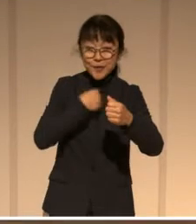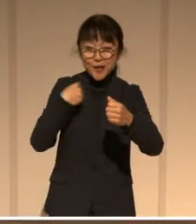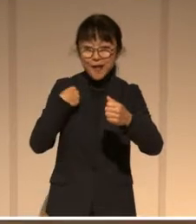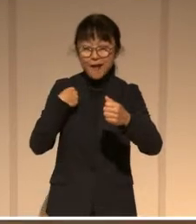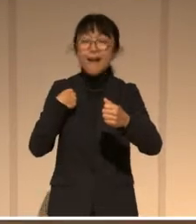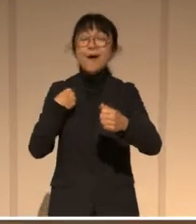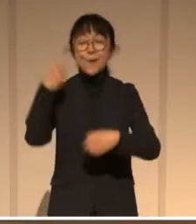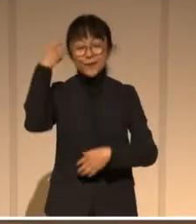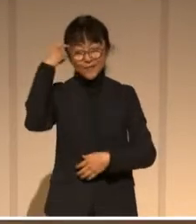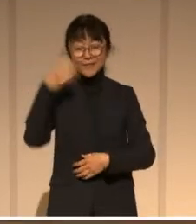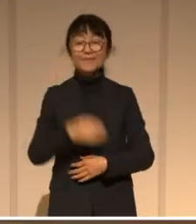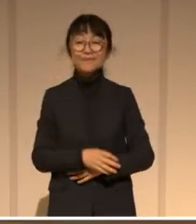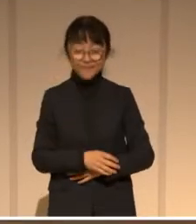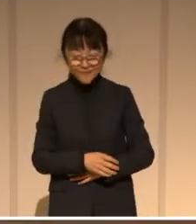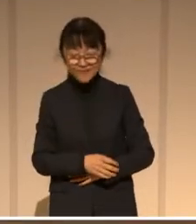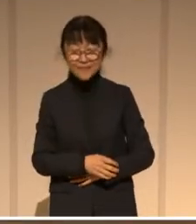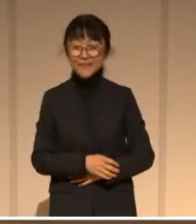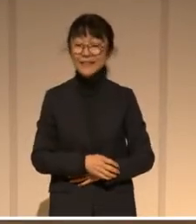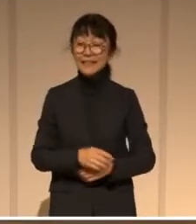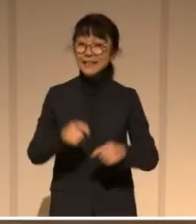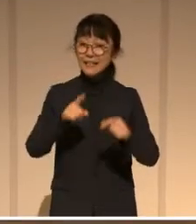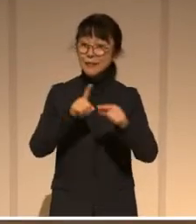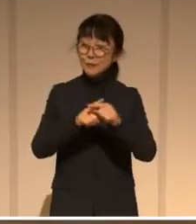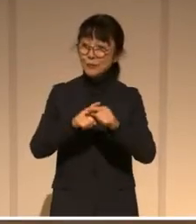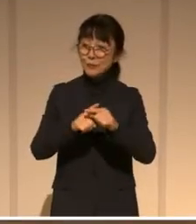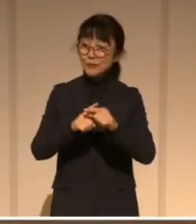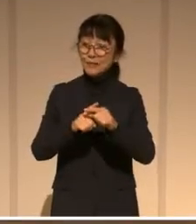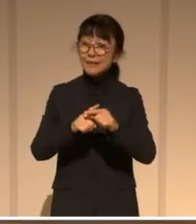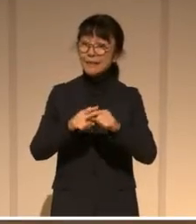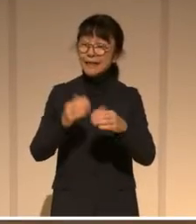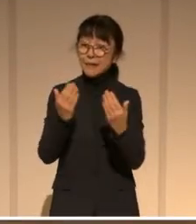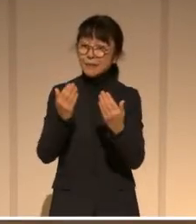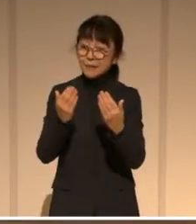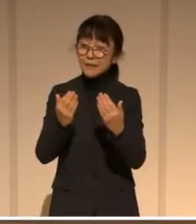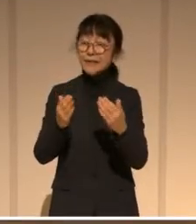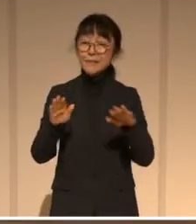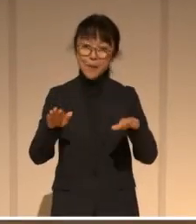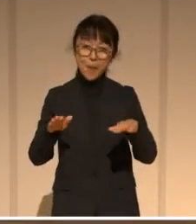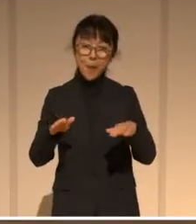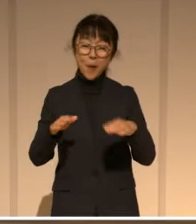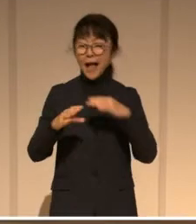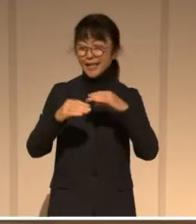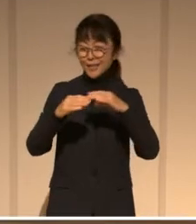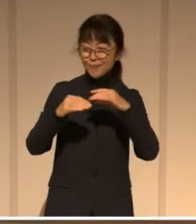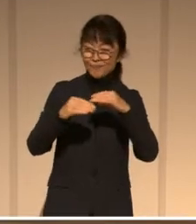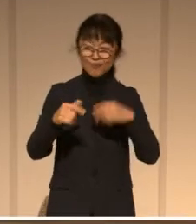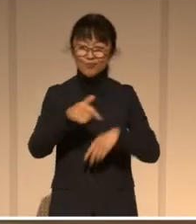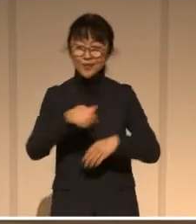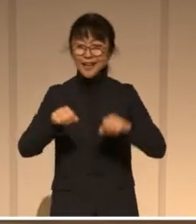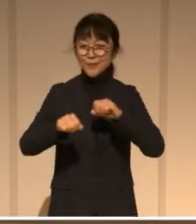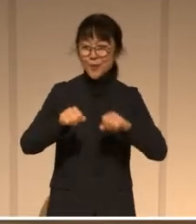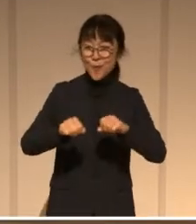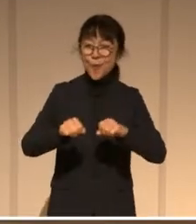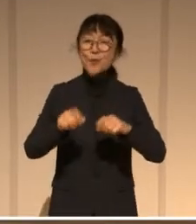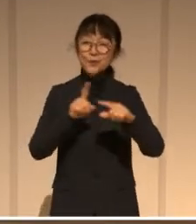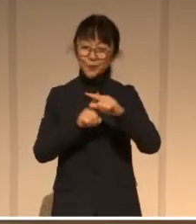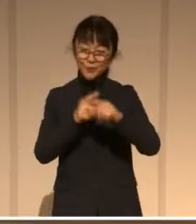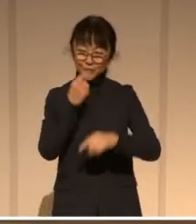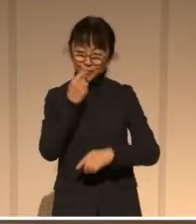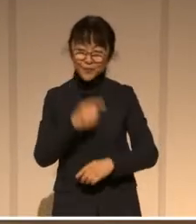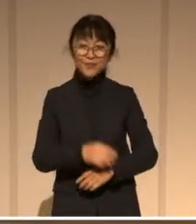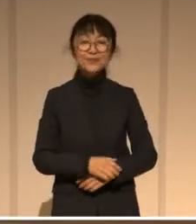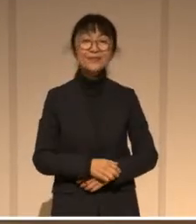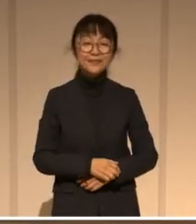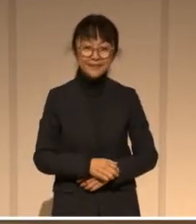の活動も始めたと中学に入っても楽器が大好きなので今もやってますそうですね今部活動としてもなさっているということ